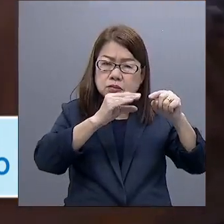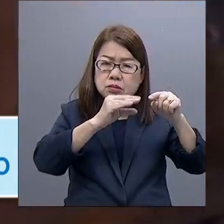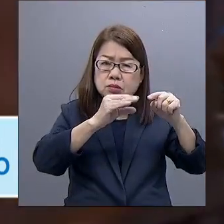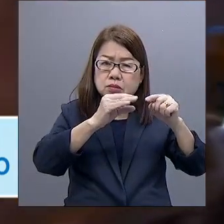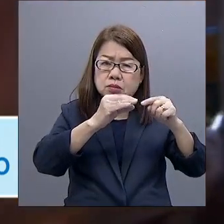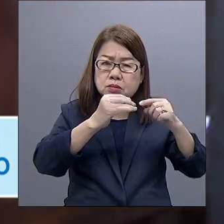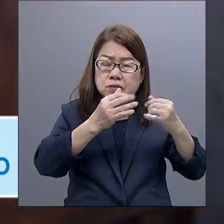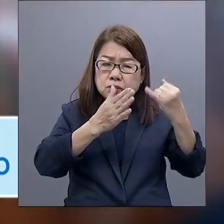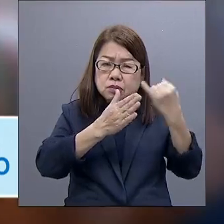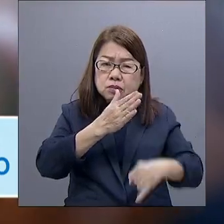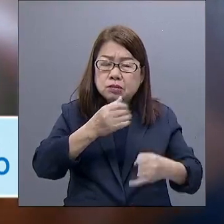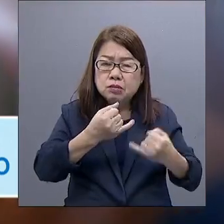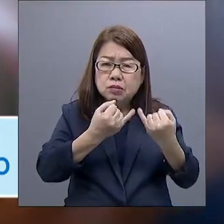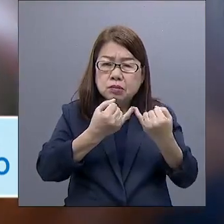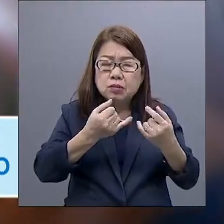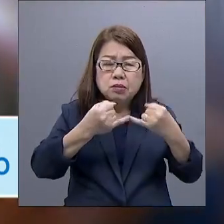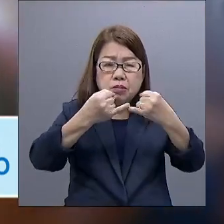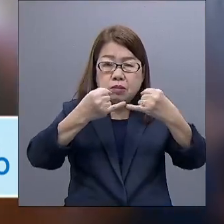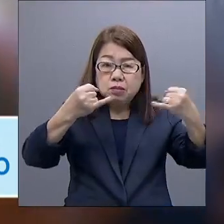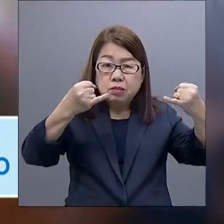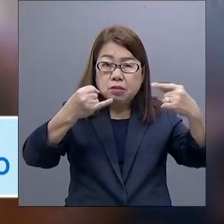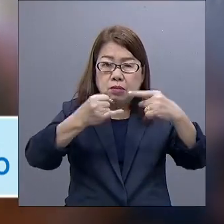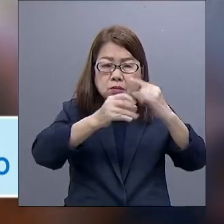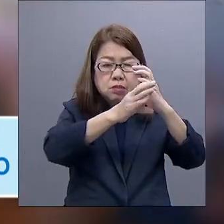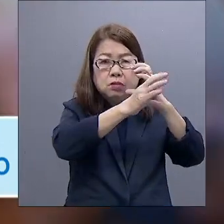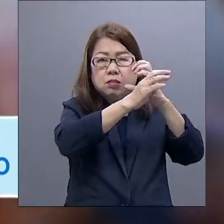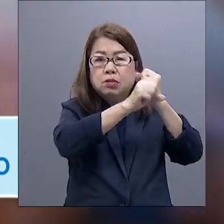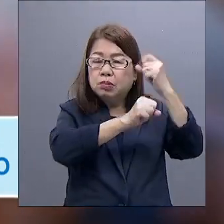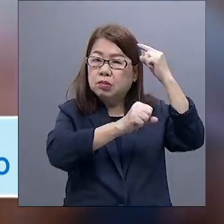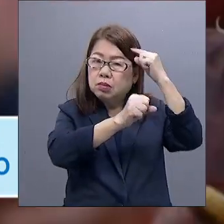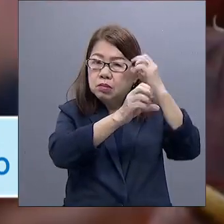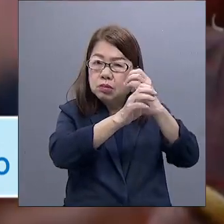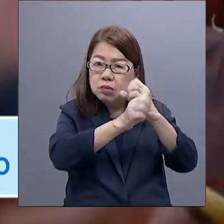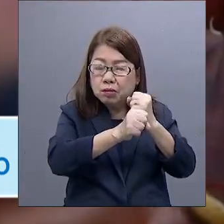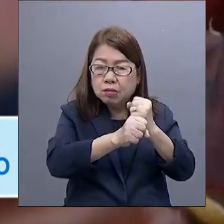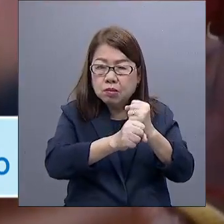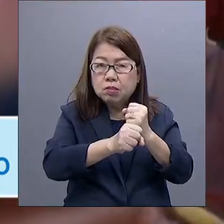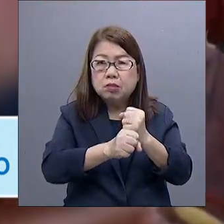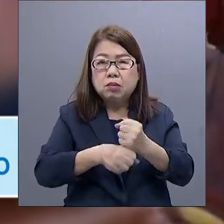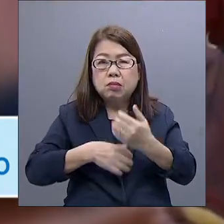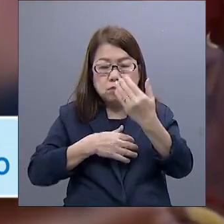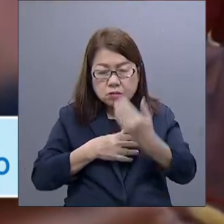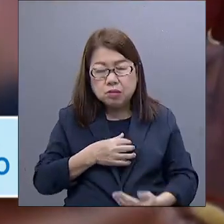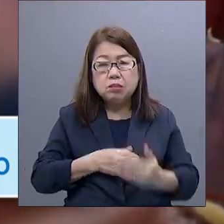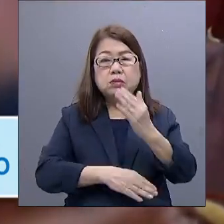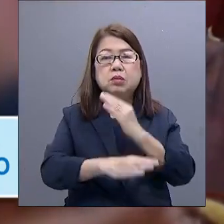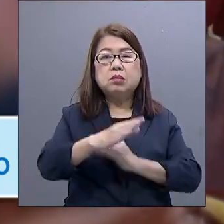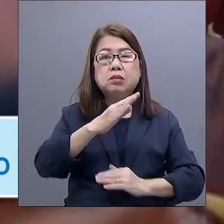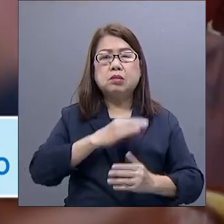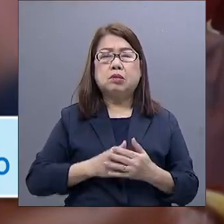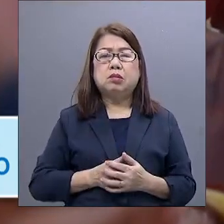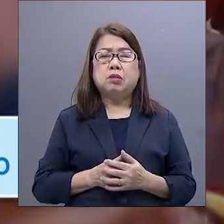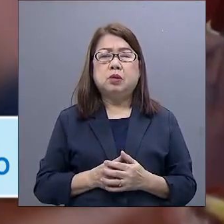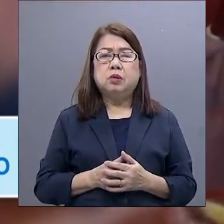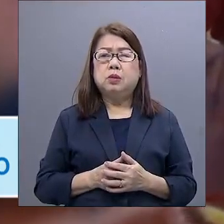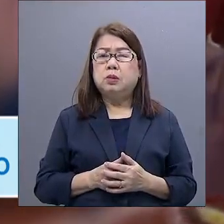เส้นเลือดในสมองตีบนะคะกลายเปนคนพิการในช่วงไม่กี่เดือนเลยค่ะและมาไปกวานั้นผู้เป็